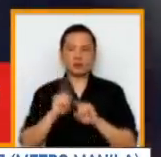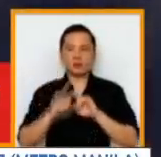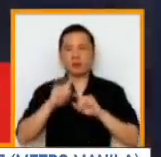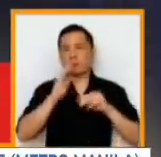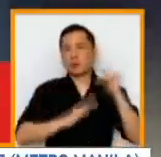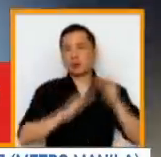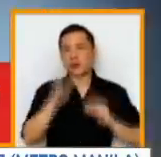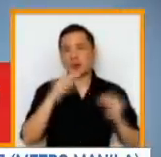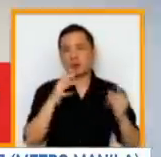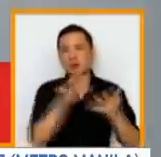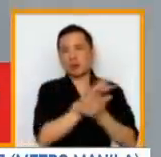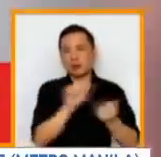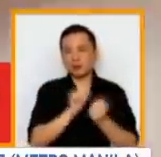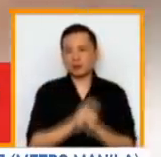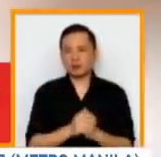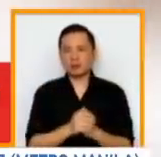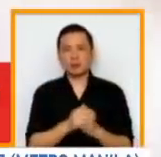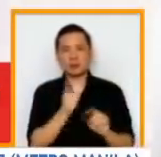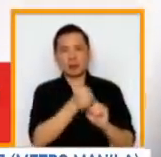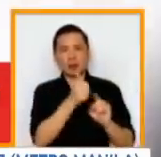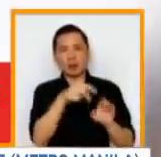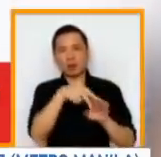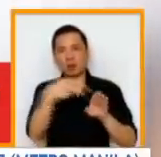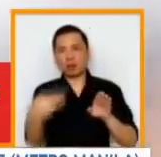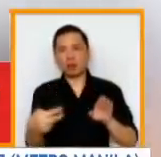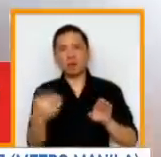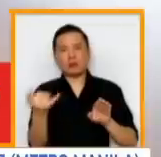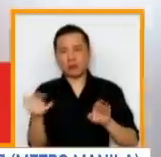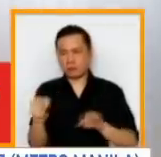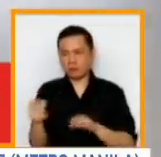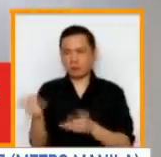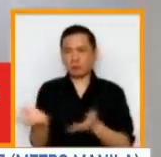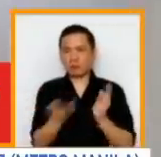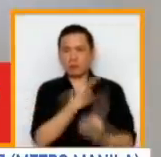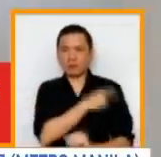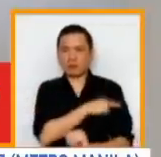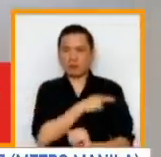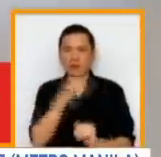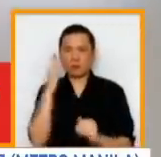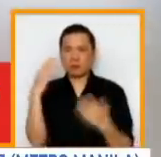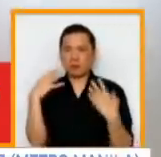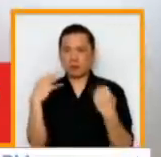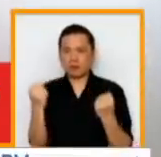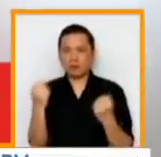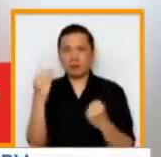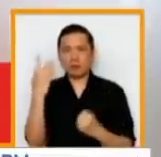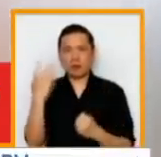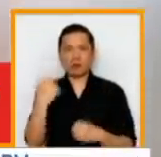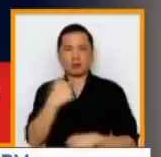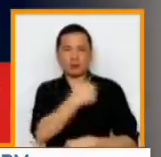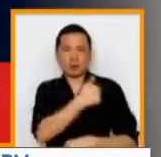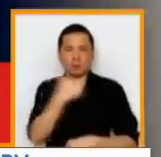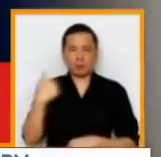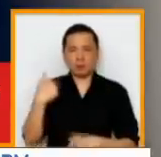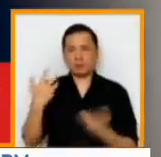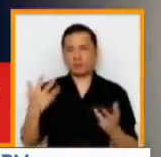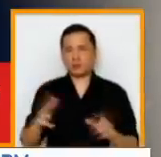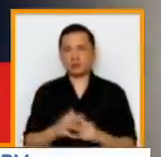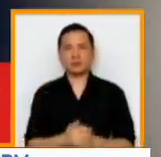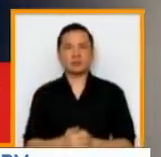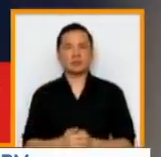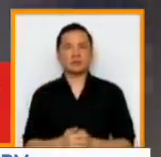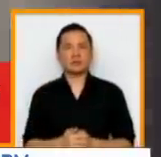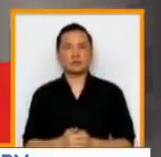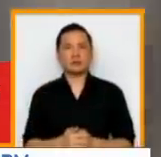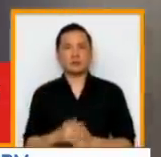sa motor at namatay. Nagpapagaling naman sa ospital ang biktima matapos magtamo ng tama ng bala sa tagiliran. Iniimbisigahan pa ng